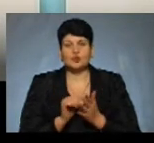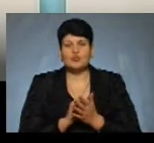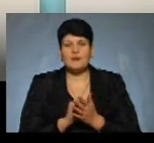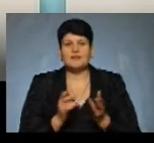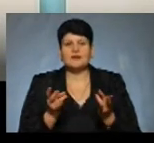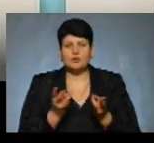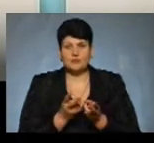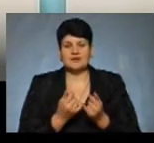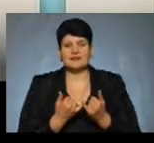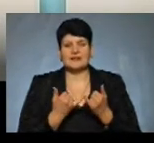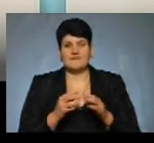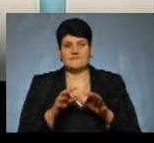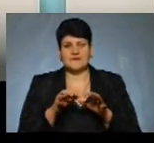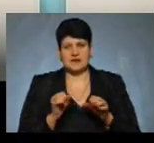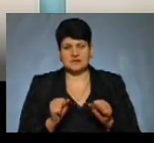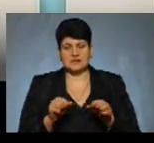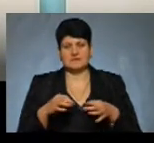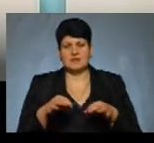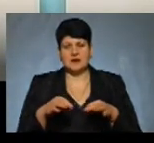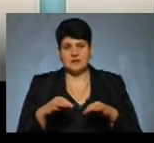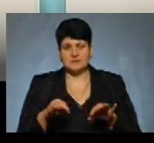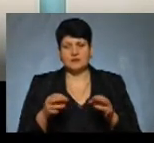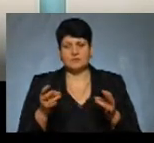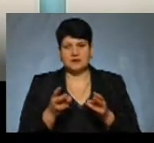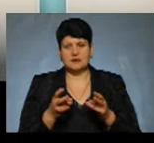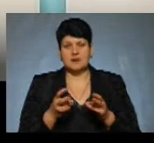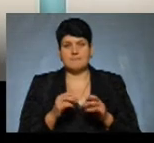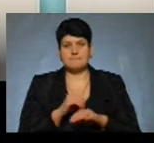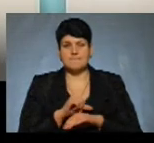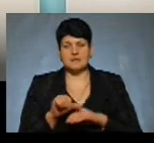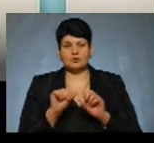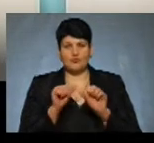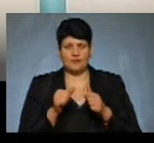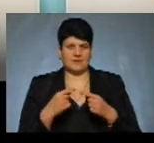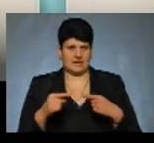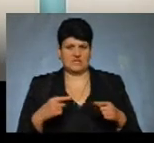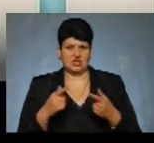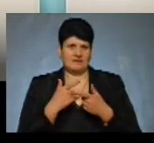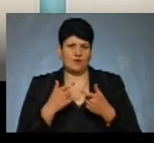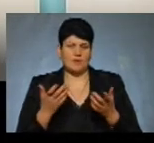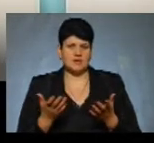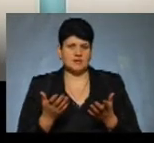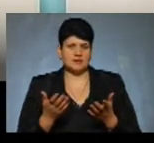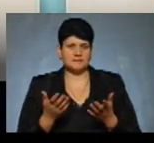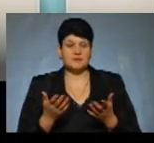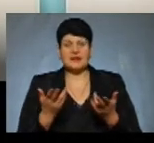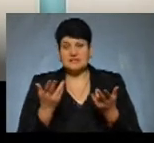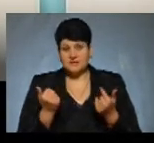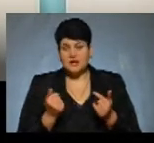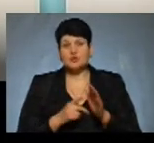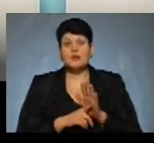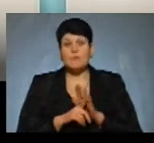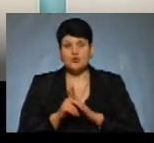для власників таких транспортних засобів, необхідні для митного оформлення і інша інформація. Звичайно, на